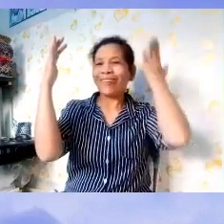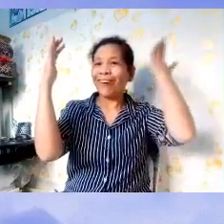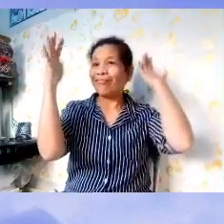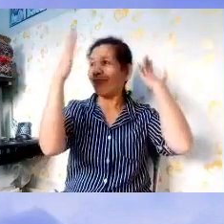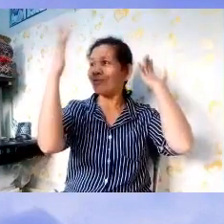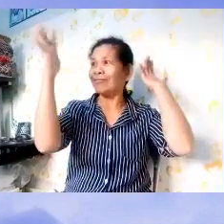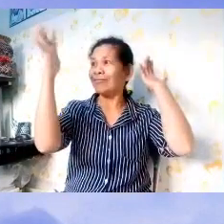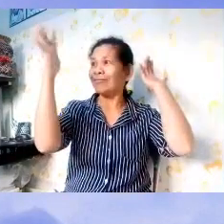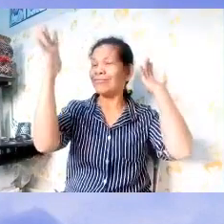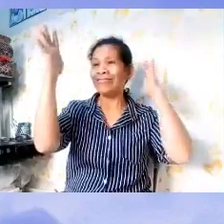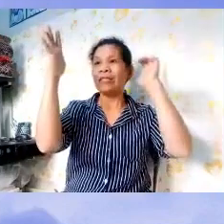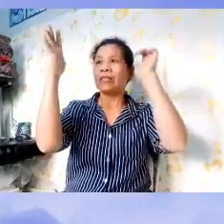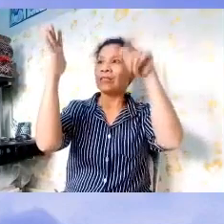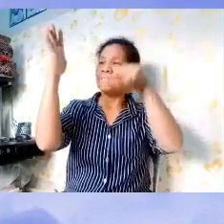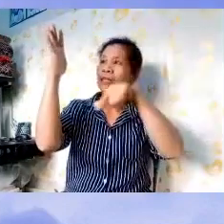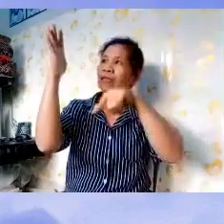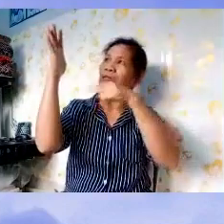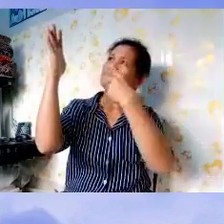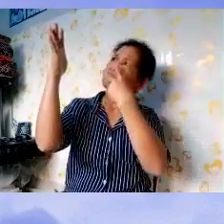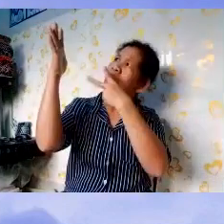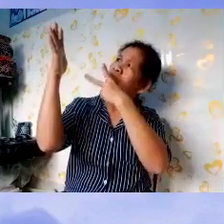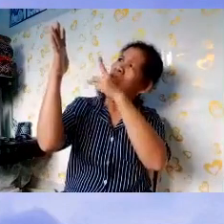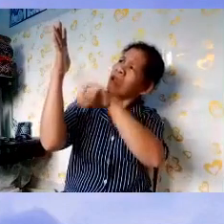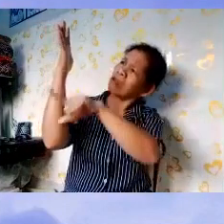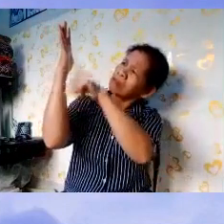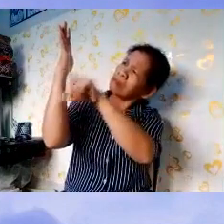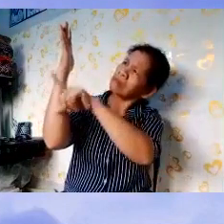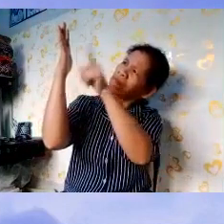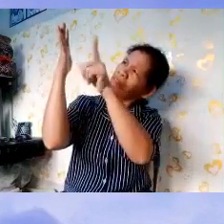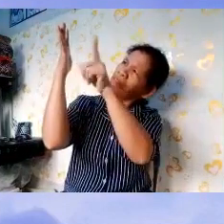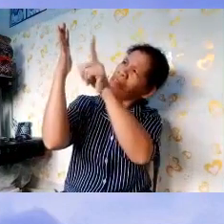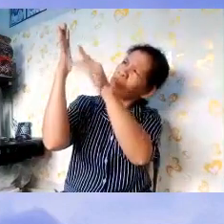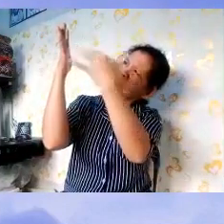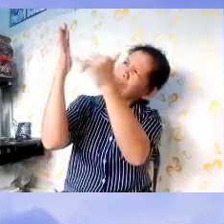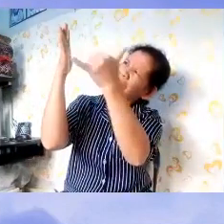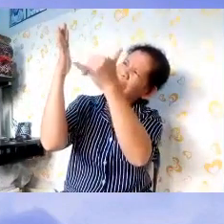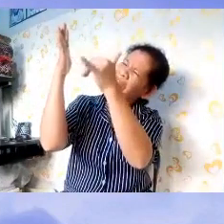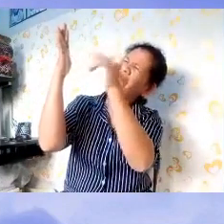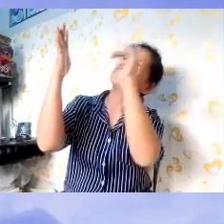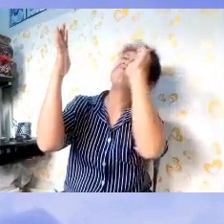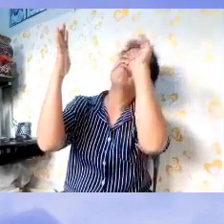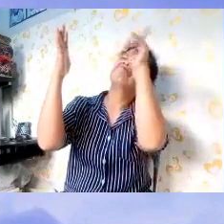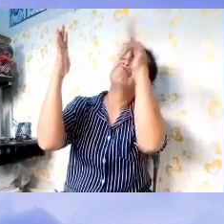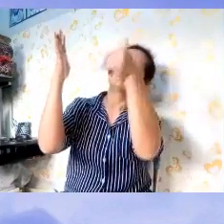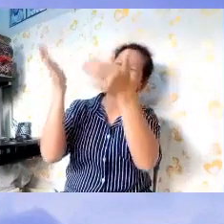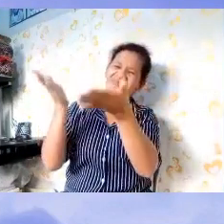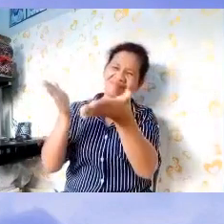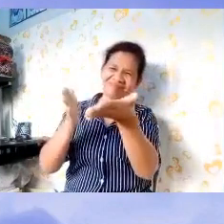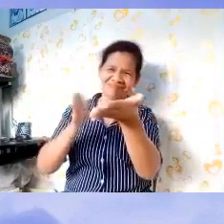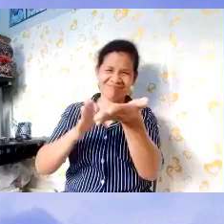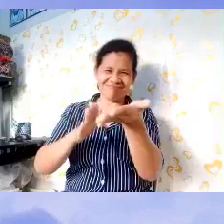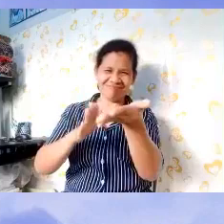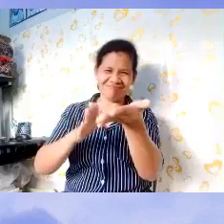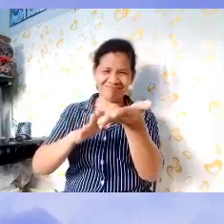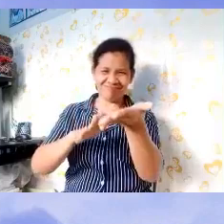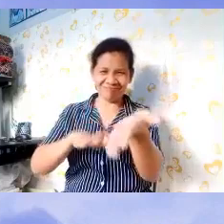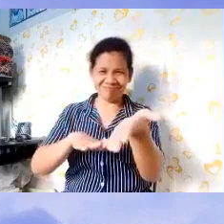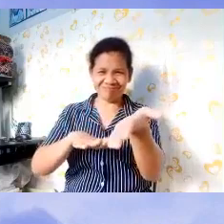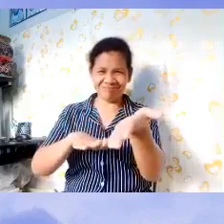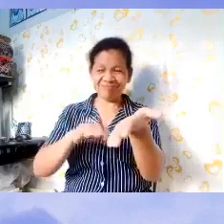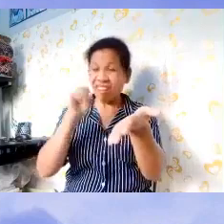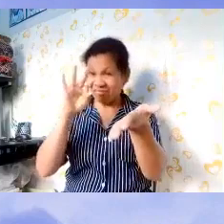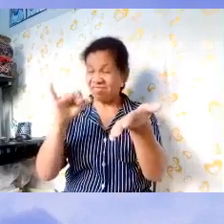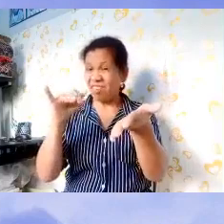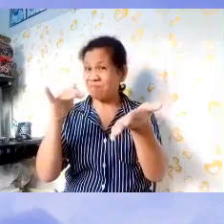Nanilaw na yung mga dahon, sabi ko, papatay na ito. And true enough, mga kapatid, pagdilaw ng dahon